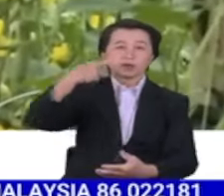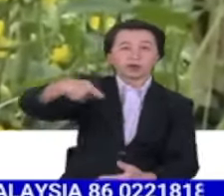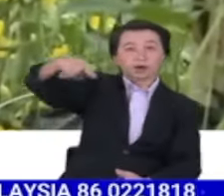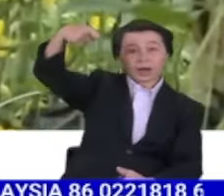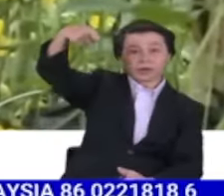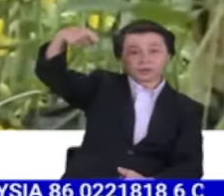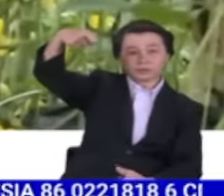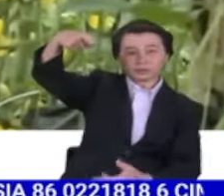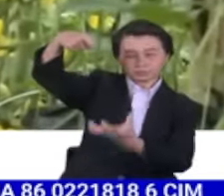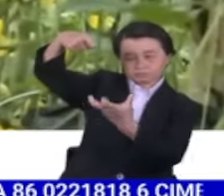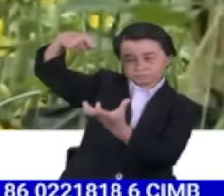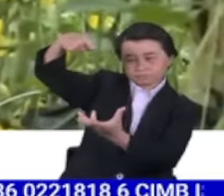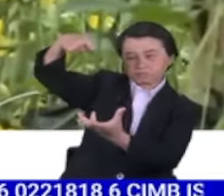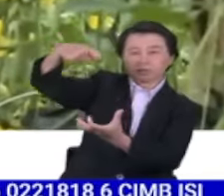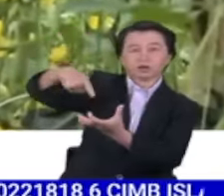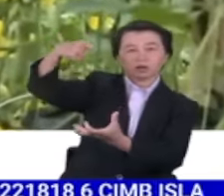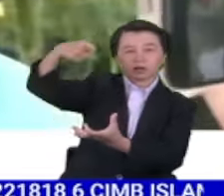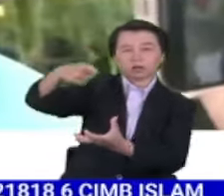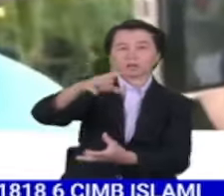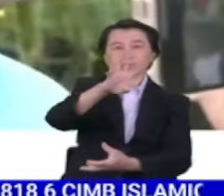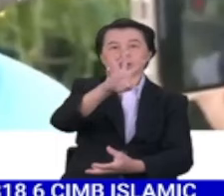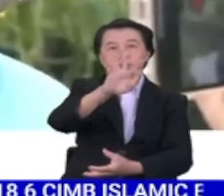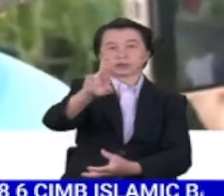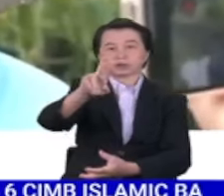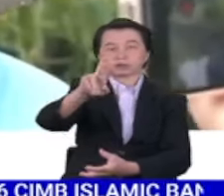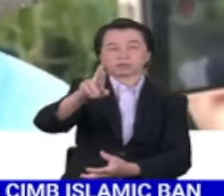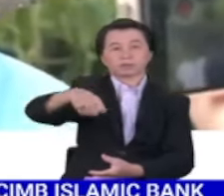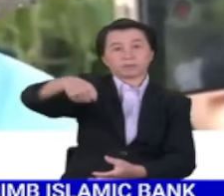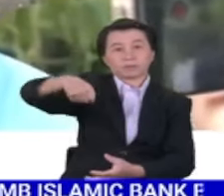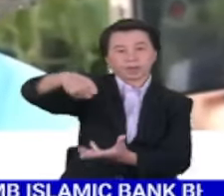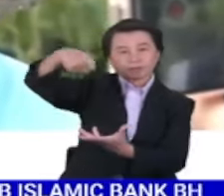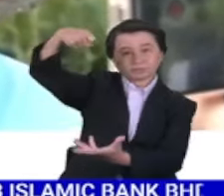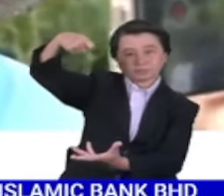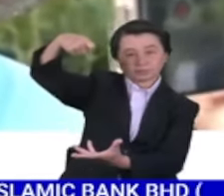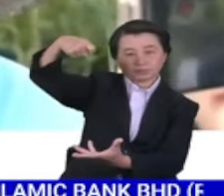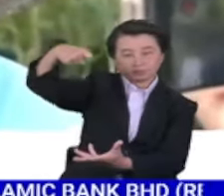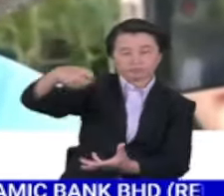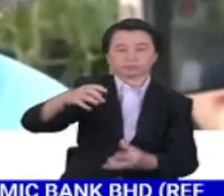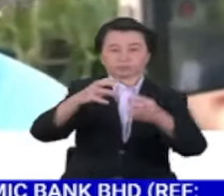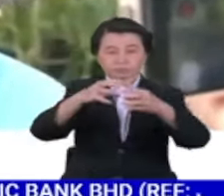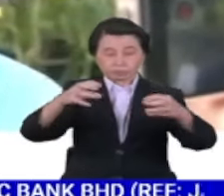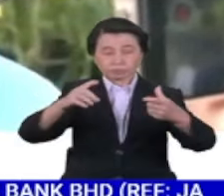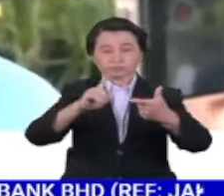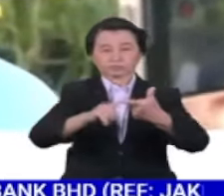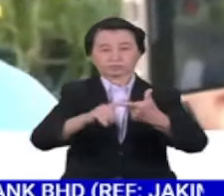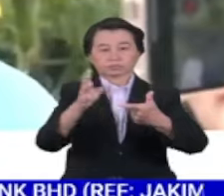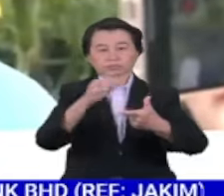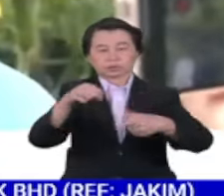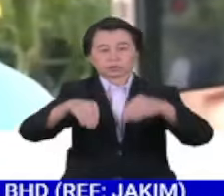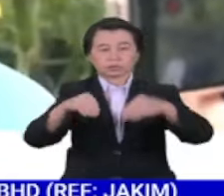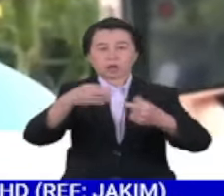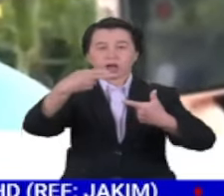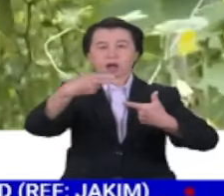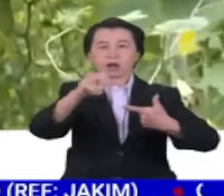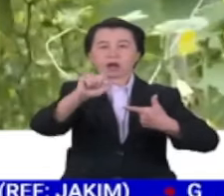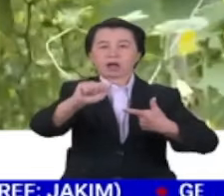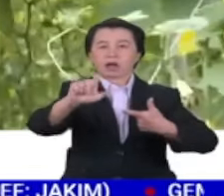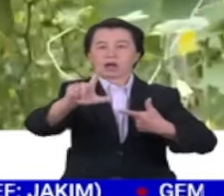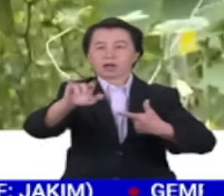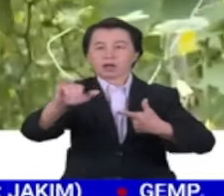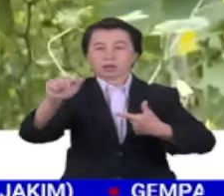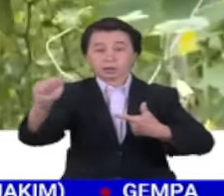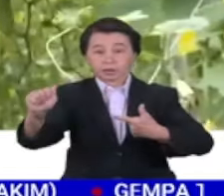untuk bapak ibu lebih yaitu tanaman Kimo batang dan tanaman halilir